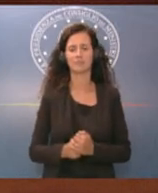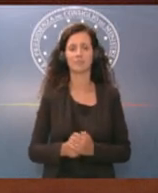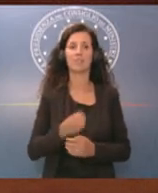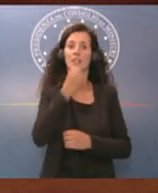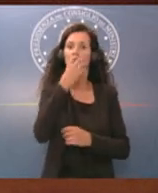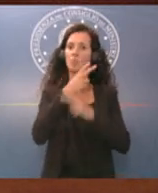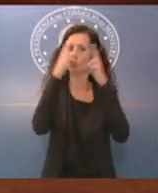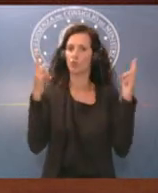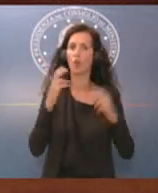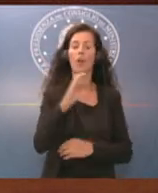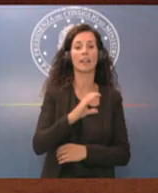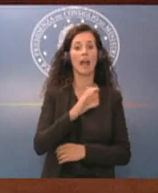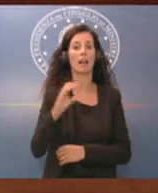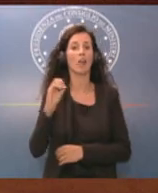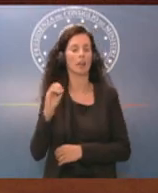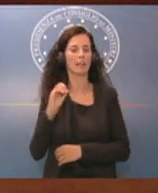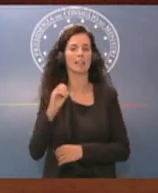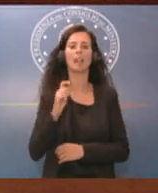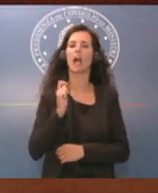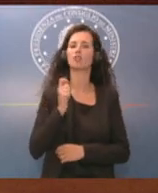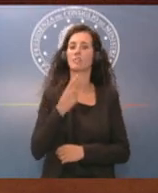Buongiorno, Chiara Organtini, agenzia Dire. Volevo